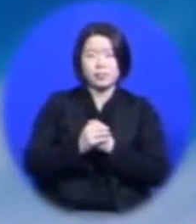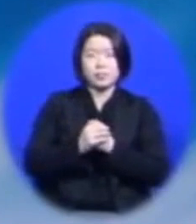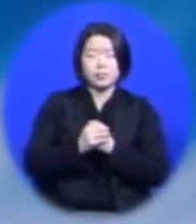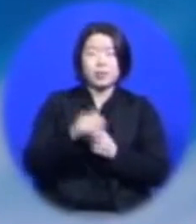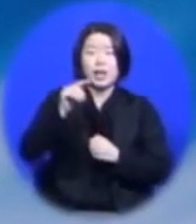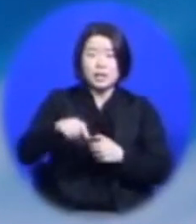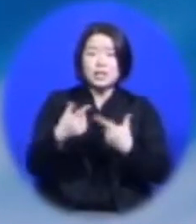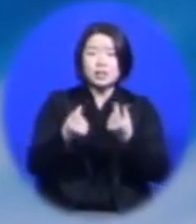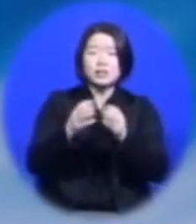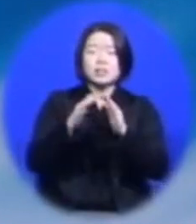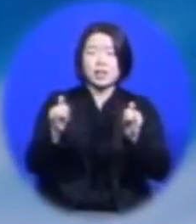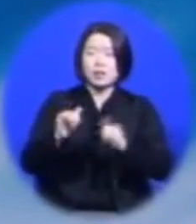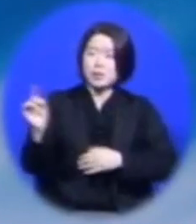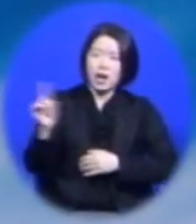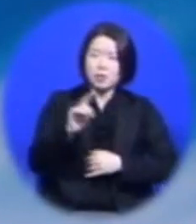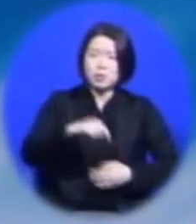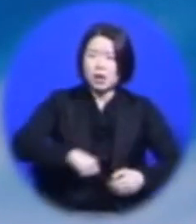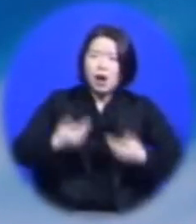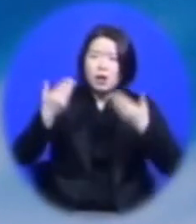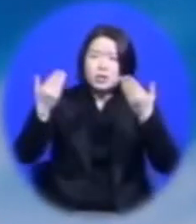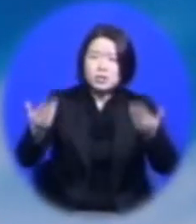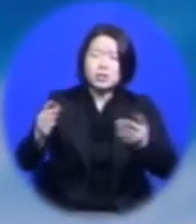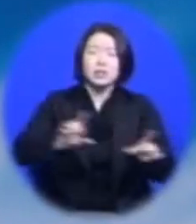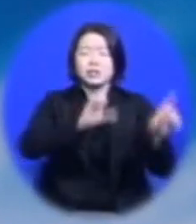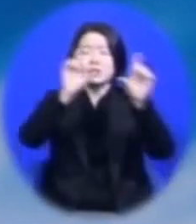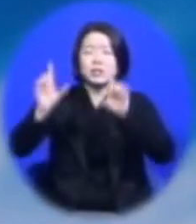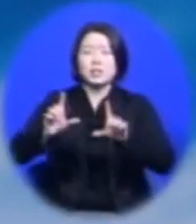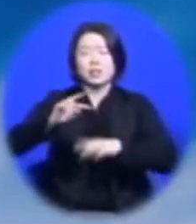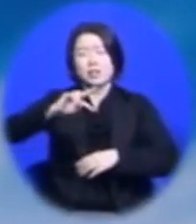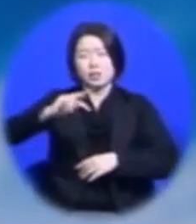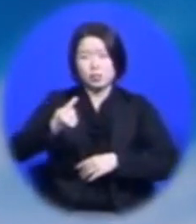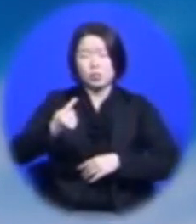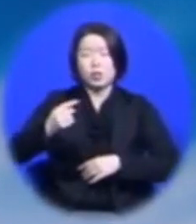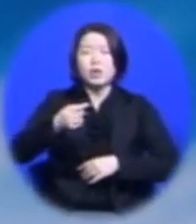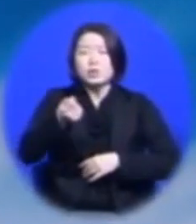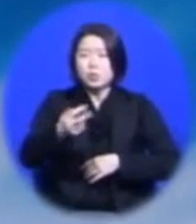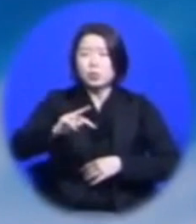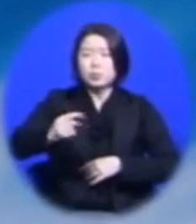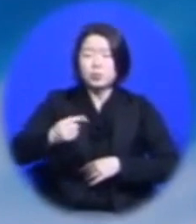이런 사람이 아무리 헌신적인 삶을 살아도 조금도 자기 행위가